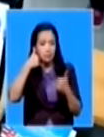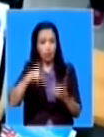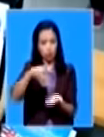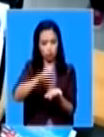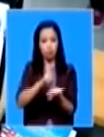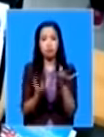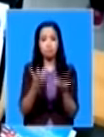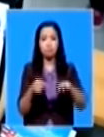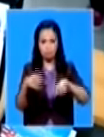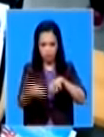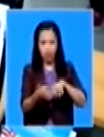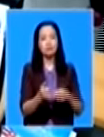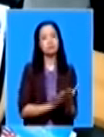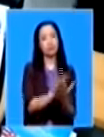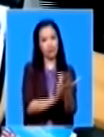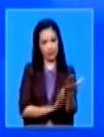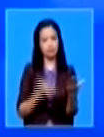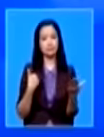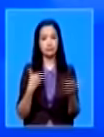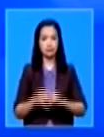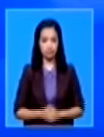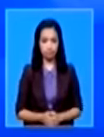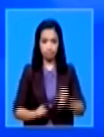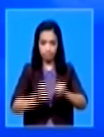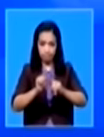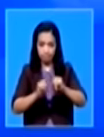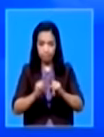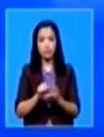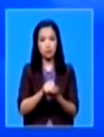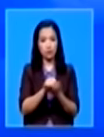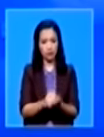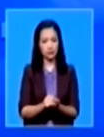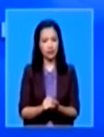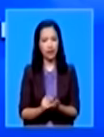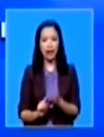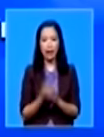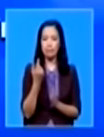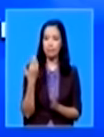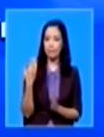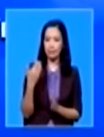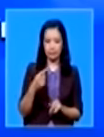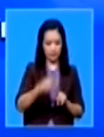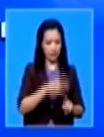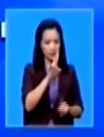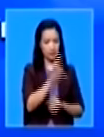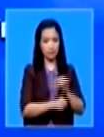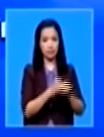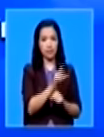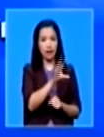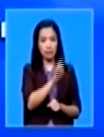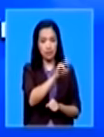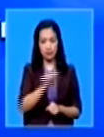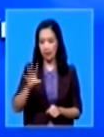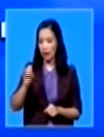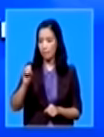ดำรงธรรมก็ได้วันนี้ก็มีทั่วประเทศนะครับสถิติการใช้การบริการตั้งแต่กรกฎาคม57เนี่ยถึง59เนี่ย